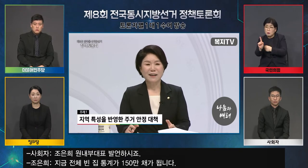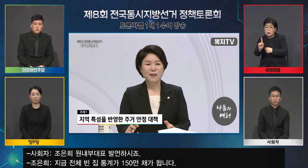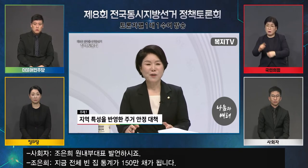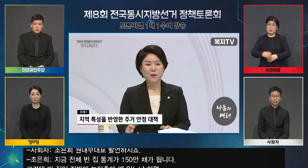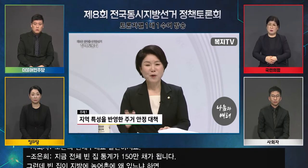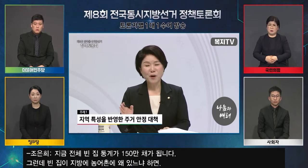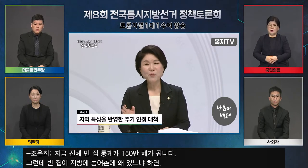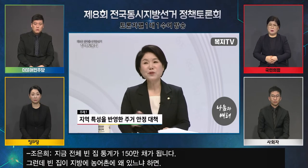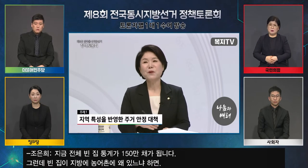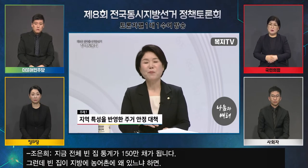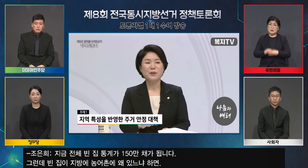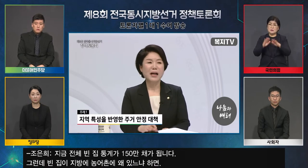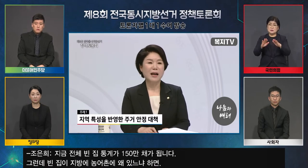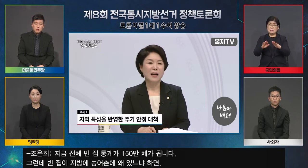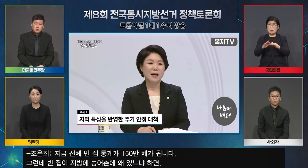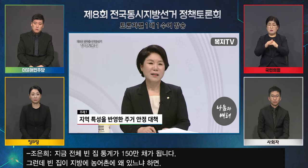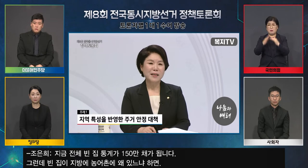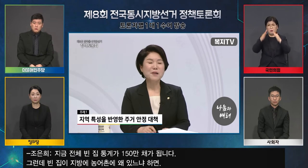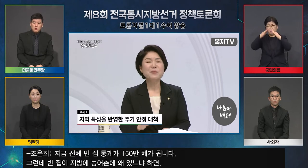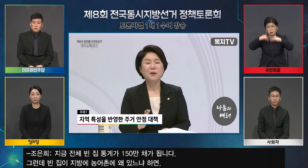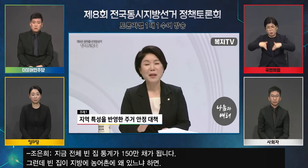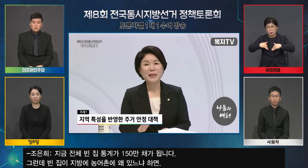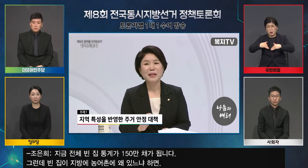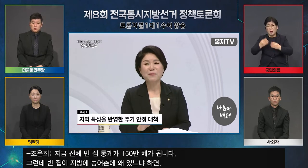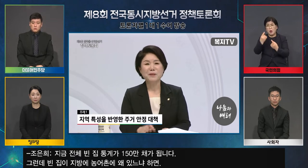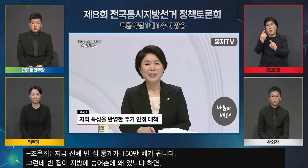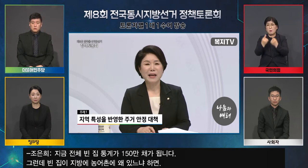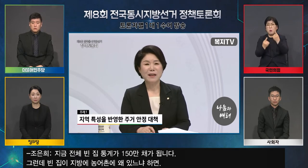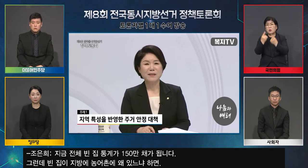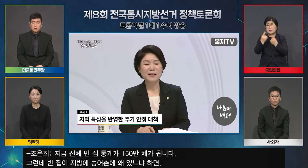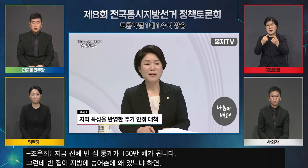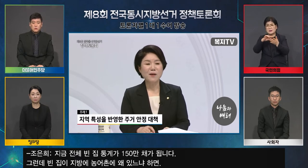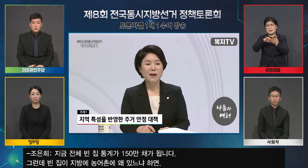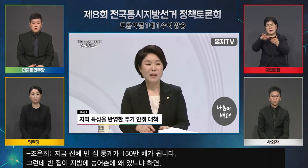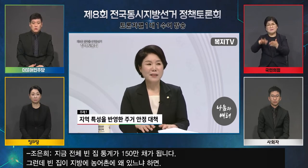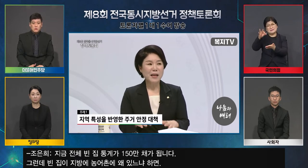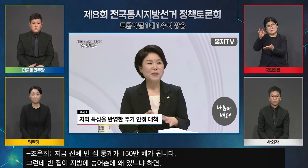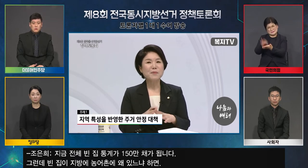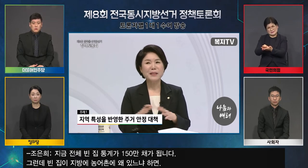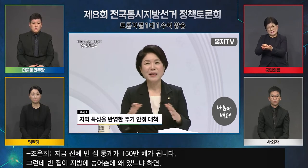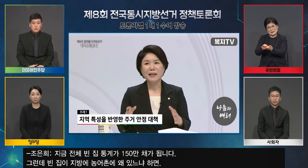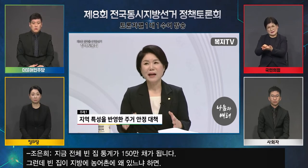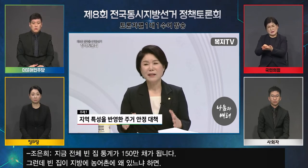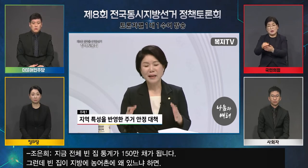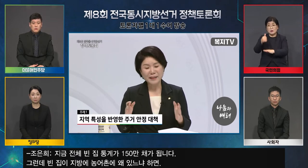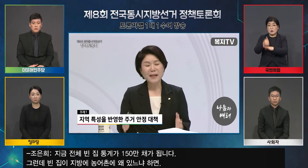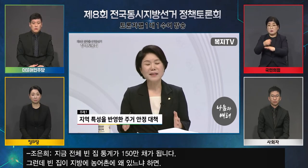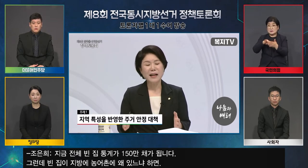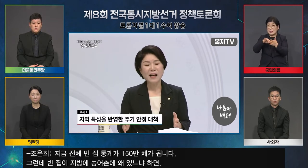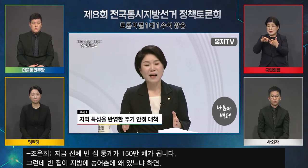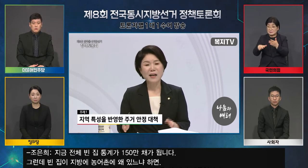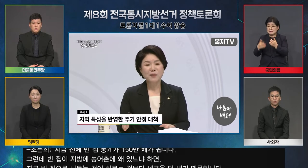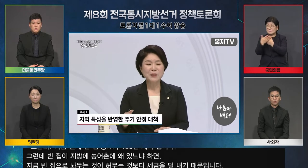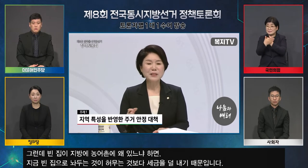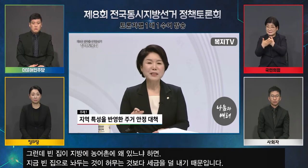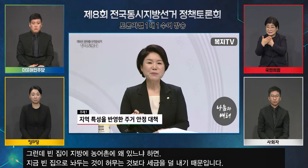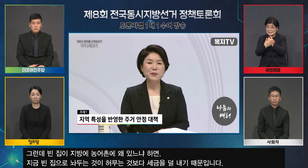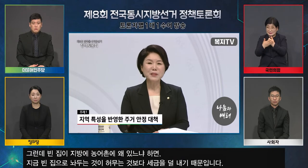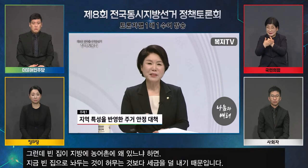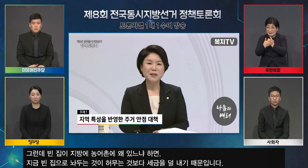허브는 것보다 세금을 덜 내기 때문입니다. 그래서 세금 혜택이나